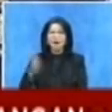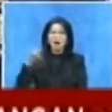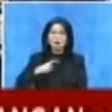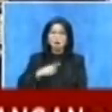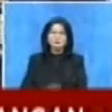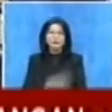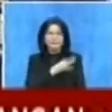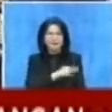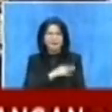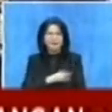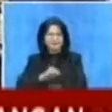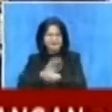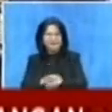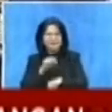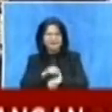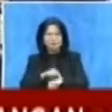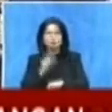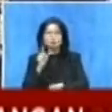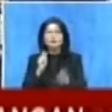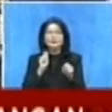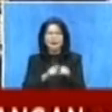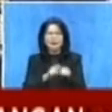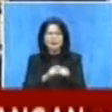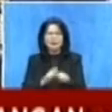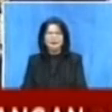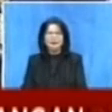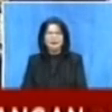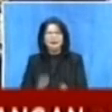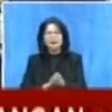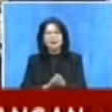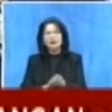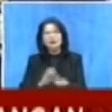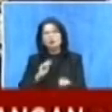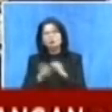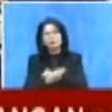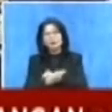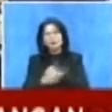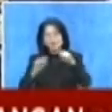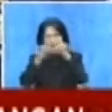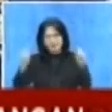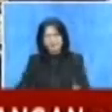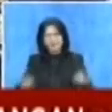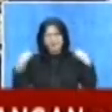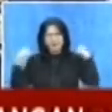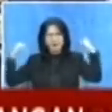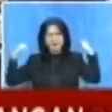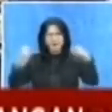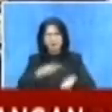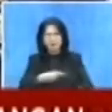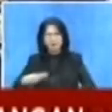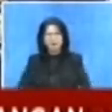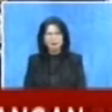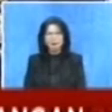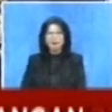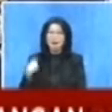memanfaatkan pandemi sebagai momentum untuk perbaikan dan reformasi sistem kesehatan Indonesia. Kita harus